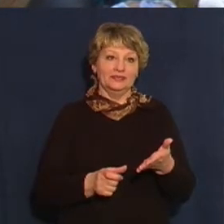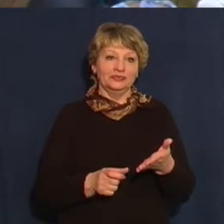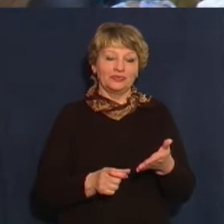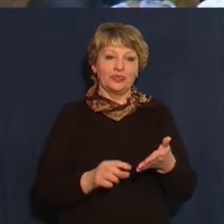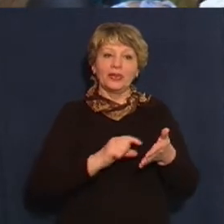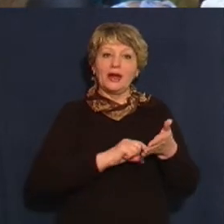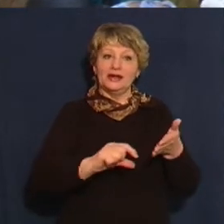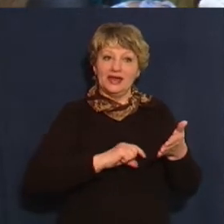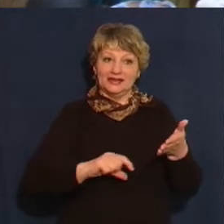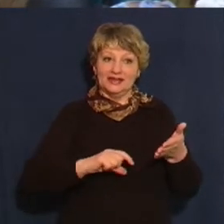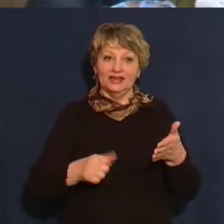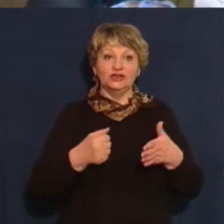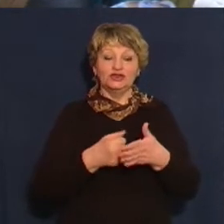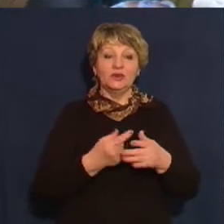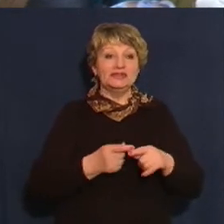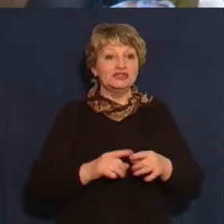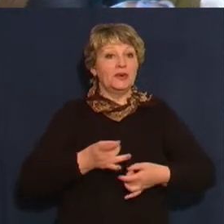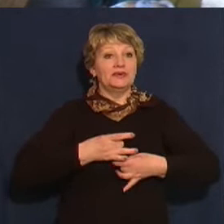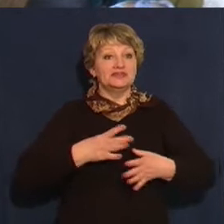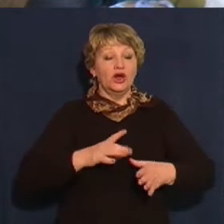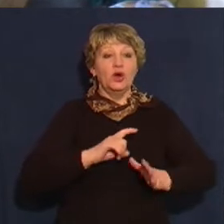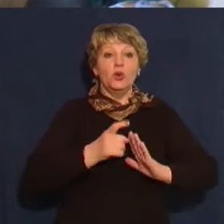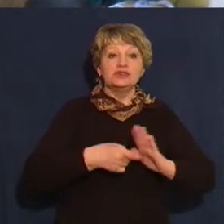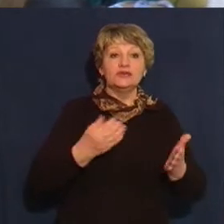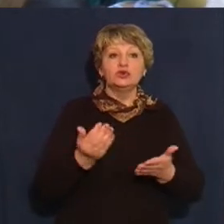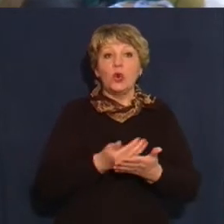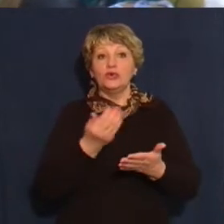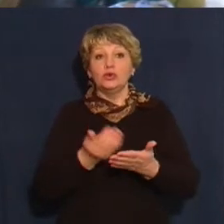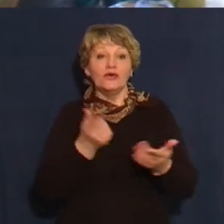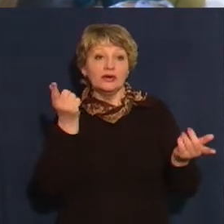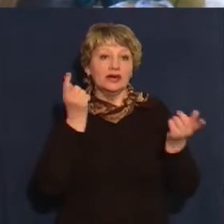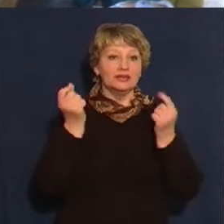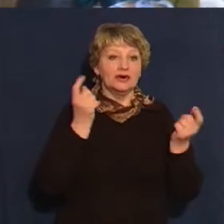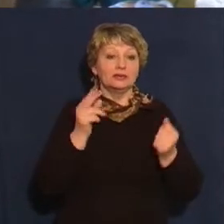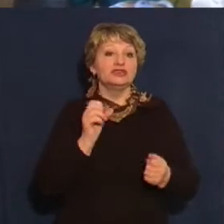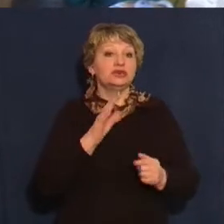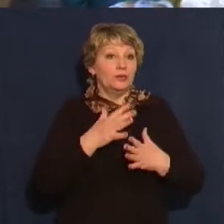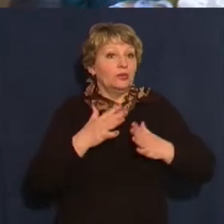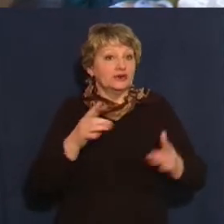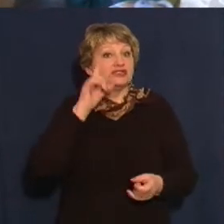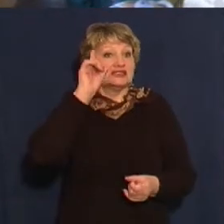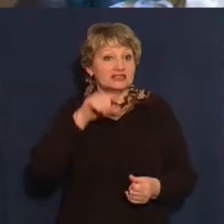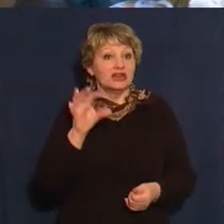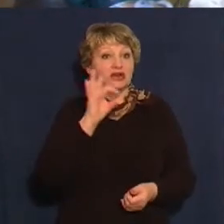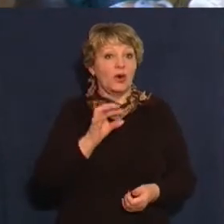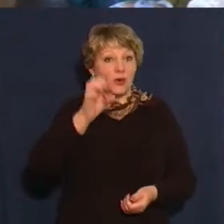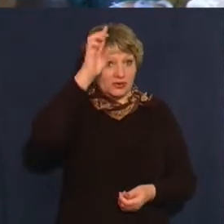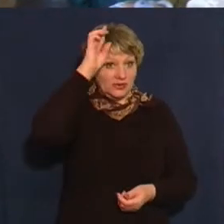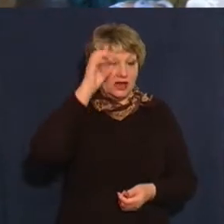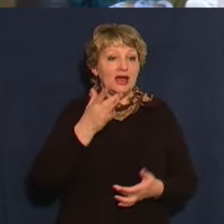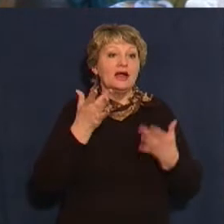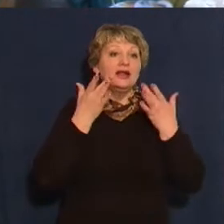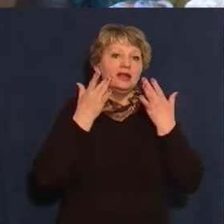рядки до цього свята, знавати нову інформацію, адже чим більше ти знаєш про країну, тим краще і легше